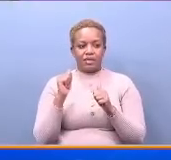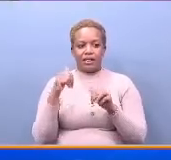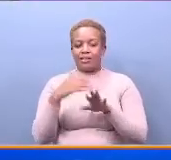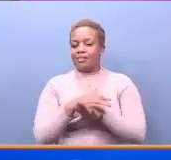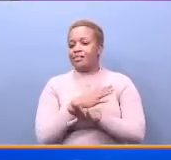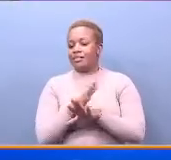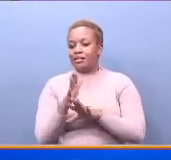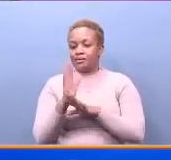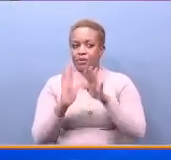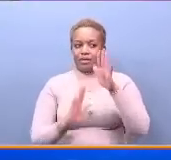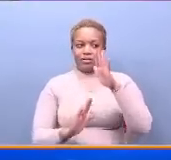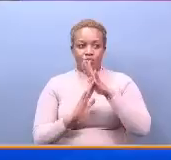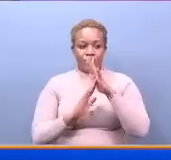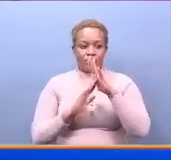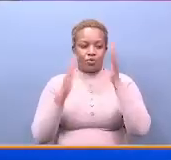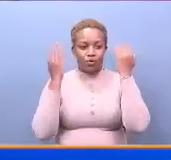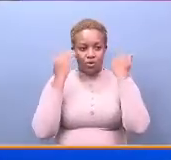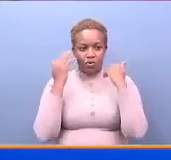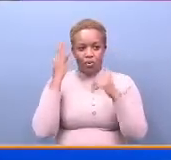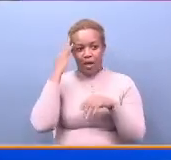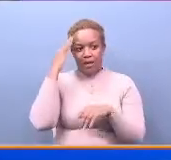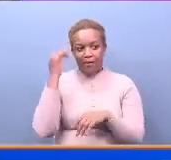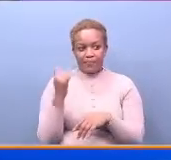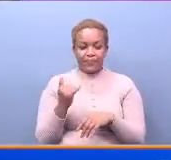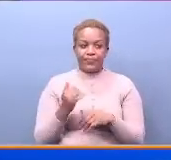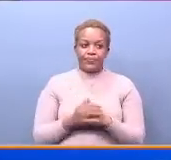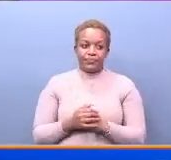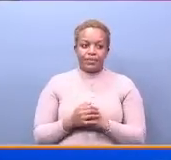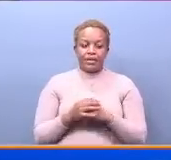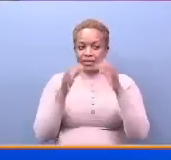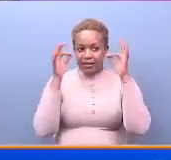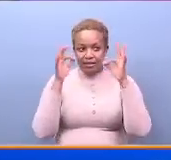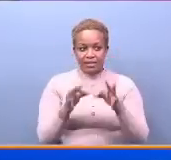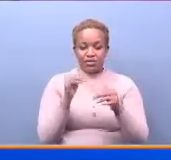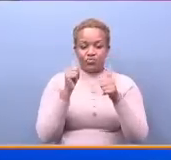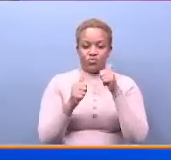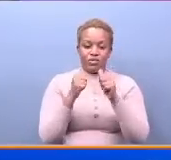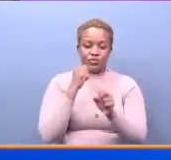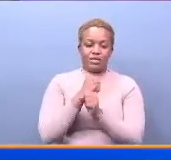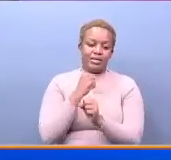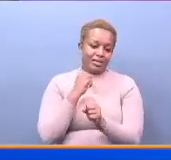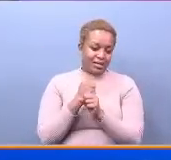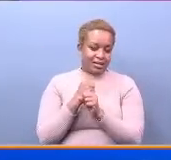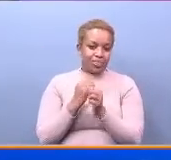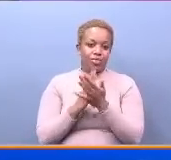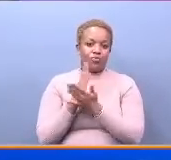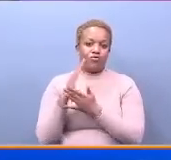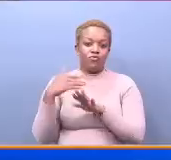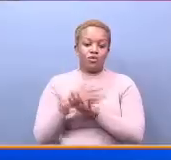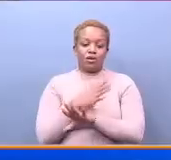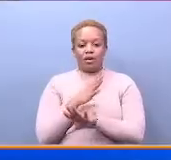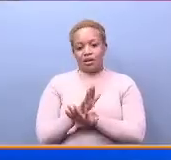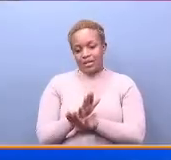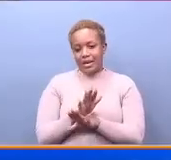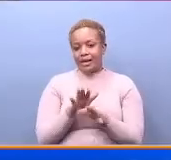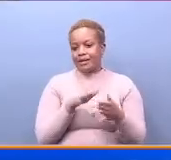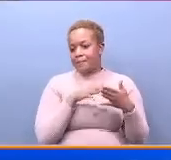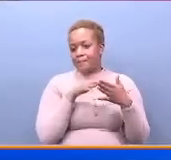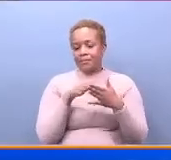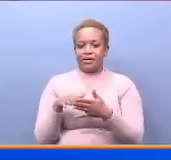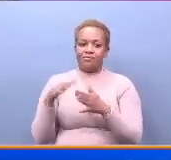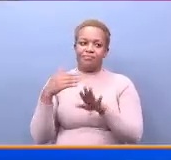ukipeleka review inafanyika. Sababu hii uamuzi waliofanya ni through fraud na deceit.